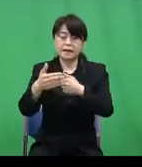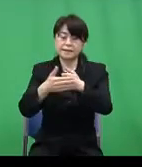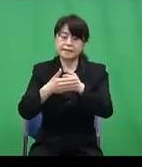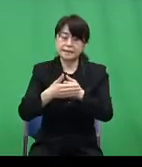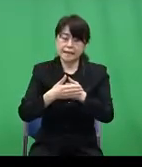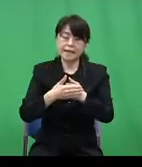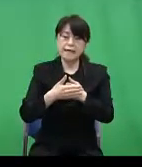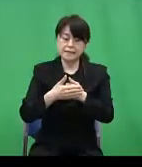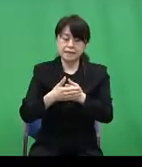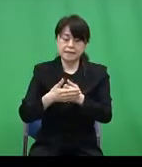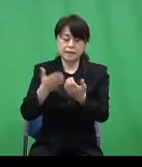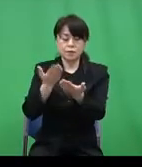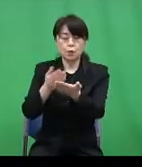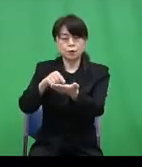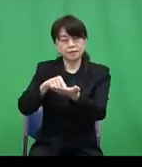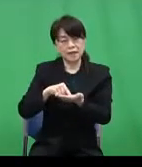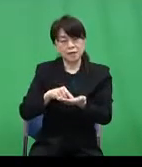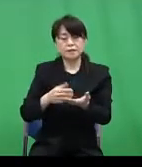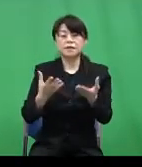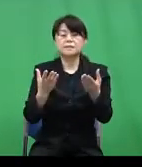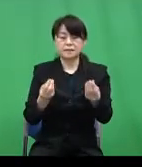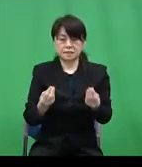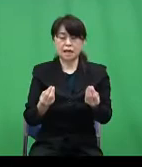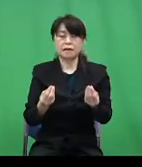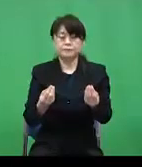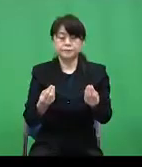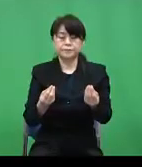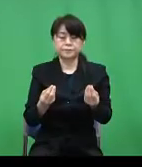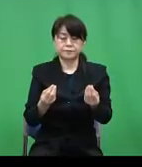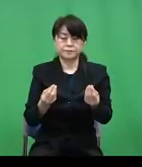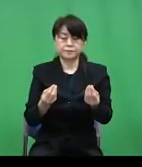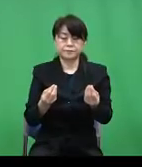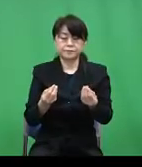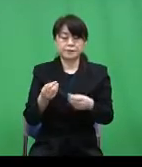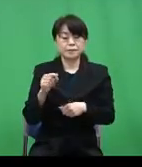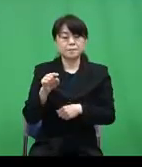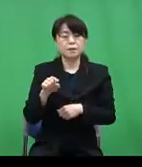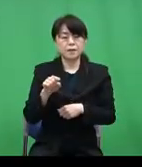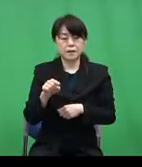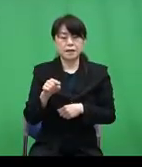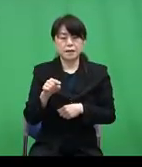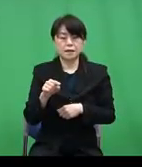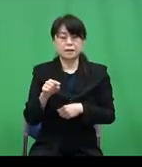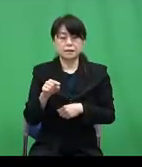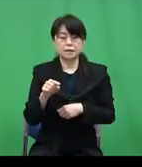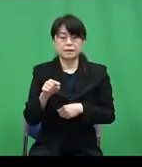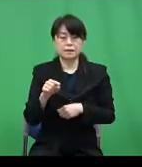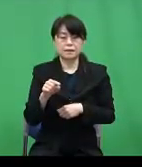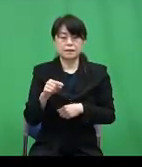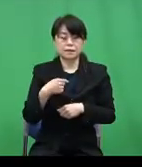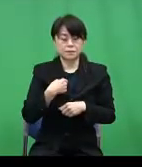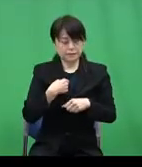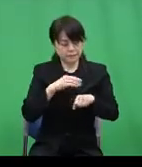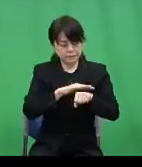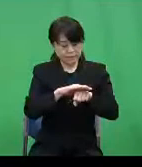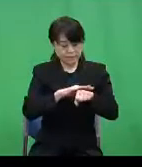そういう、まあ、激励といいますか、要請をいただきましたので、まあ、これはですね、